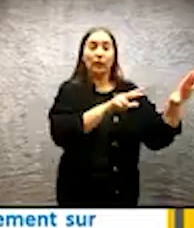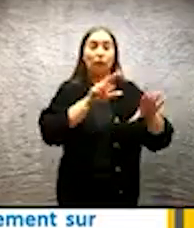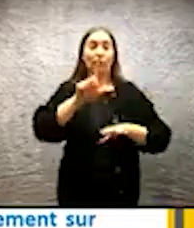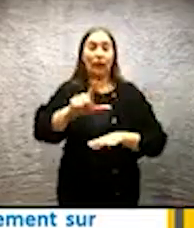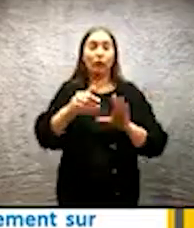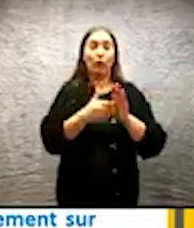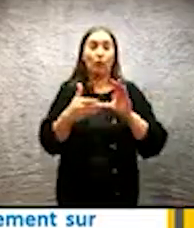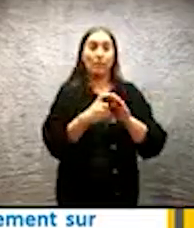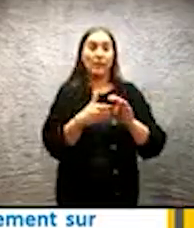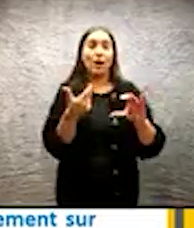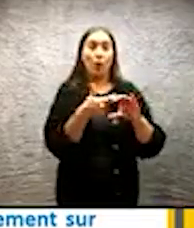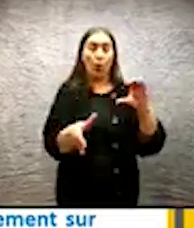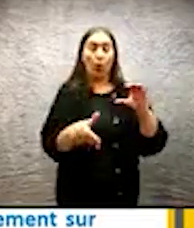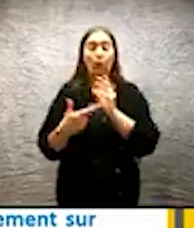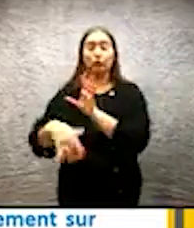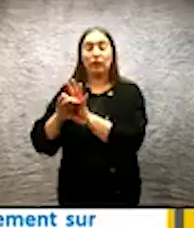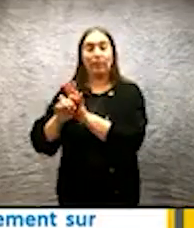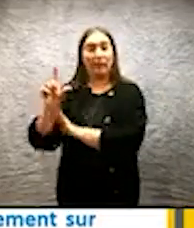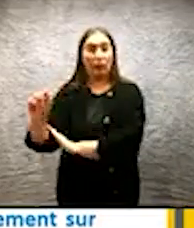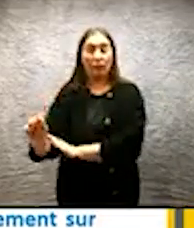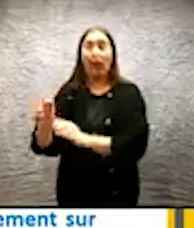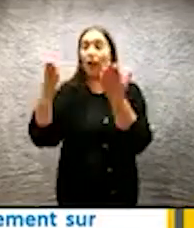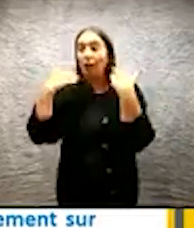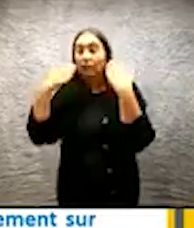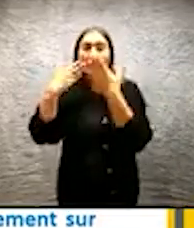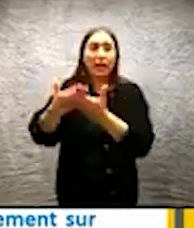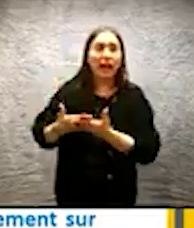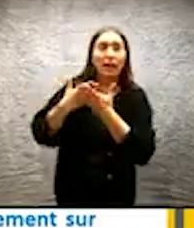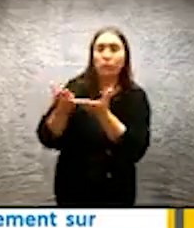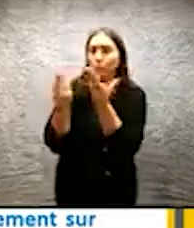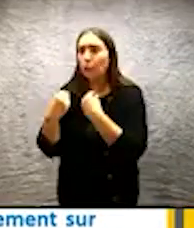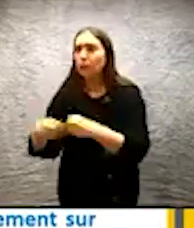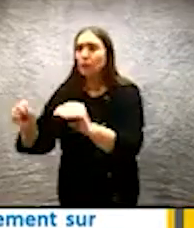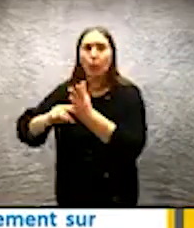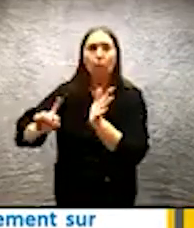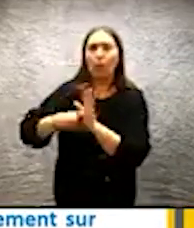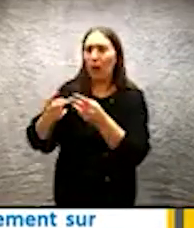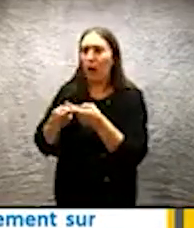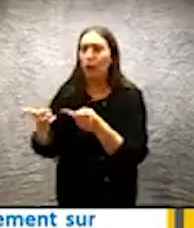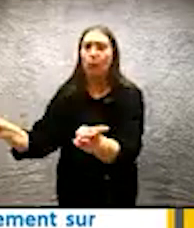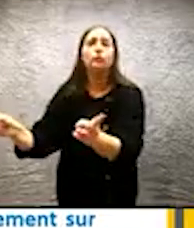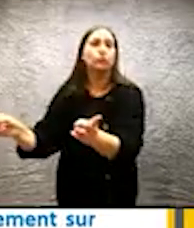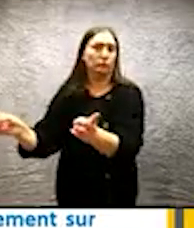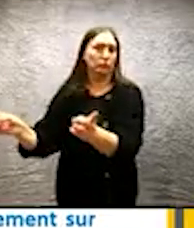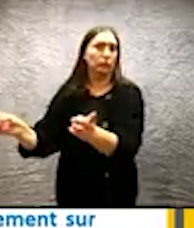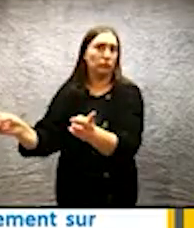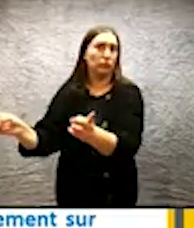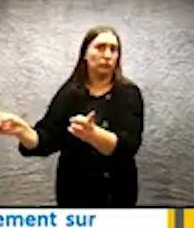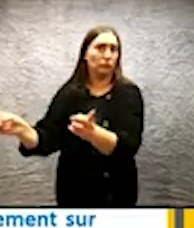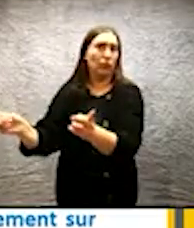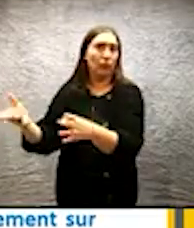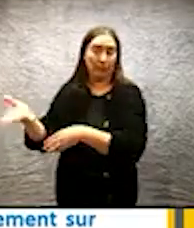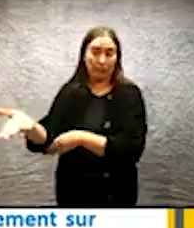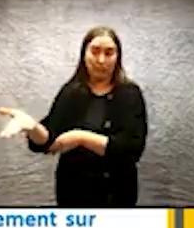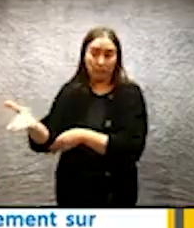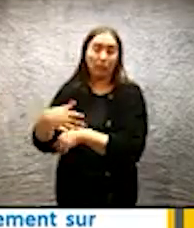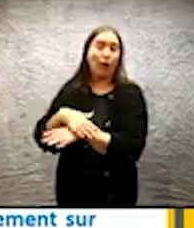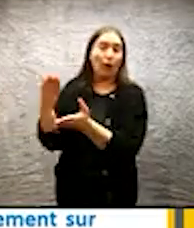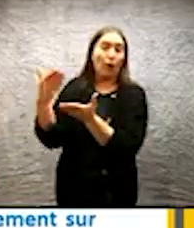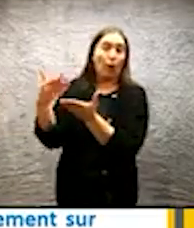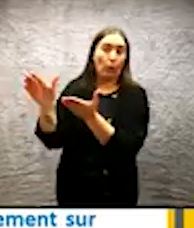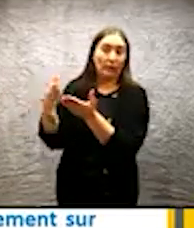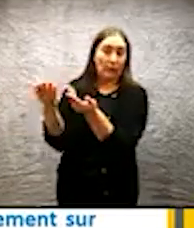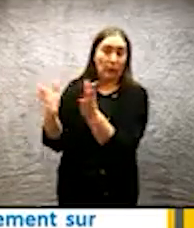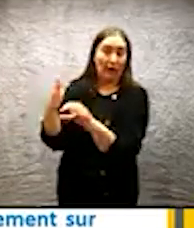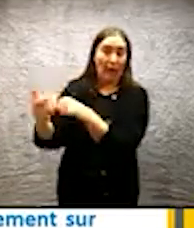pour le chapitre 20, c'est-à-dire tout ce qui est frais d'études, concessions, droits, annonces, qui correspond à un crédit